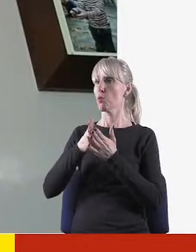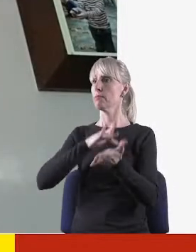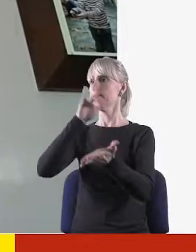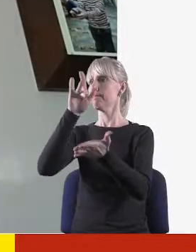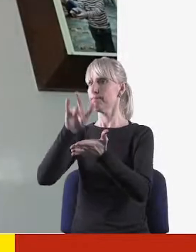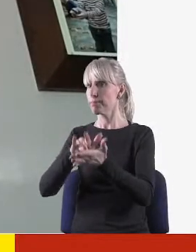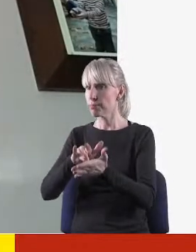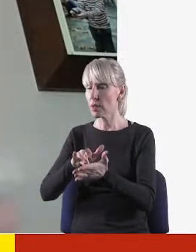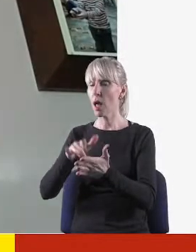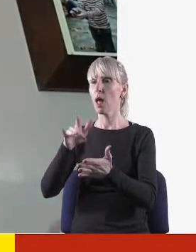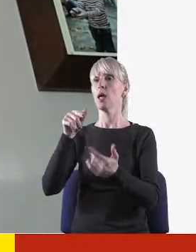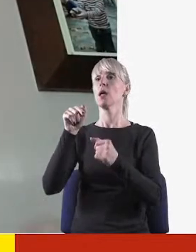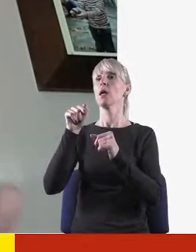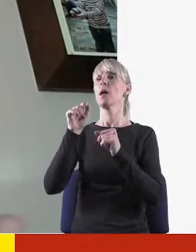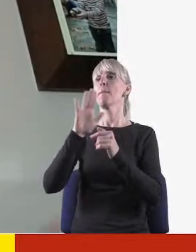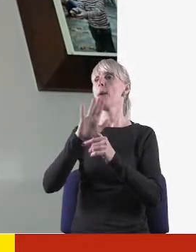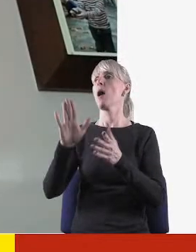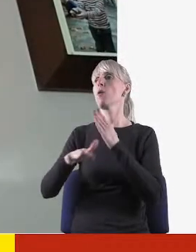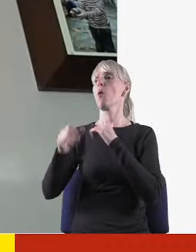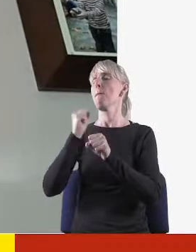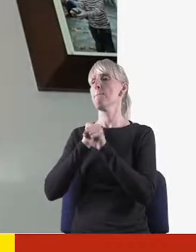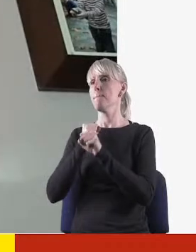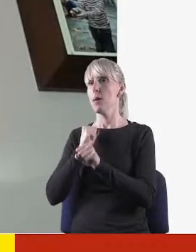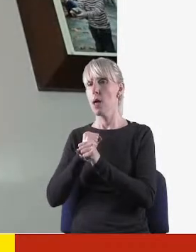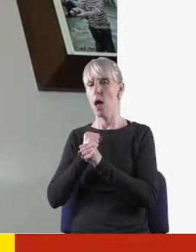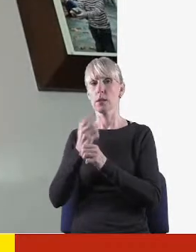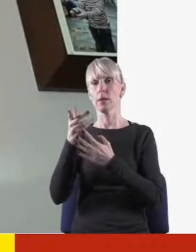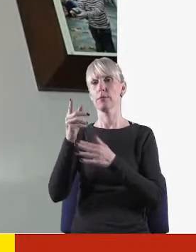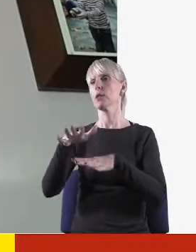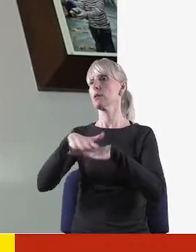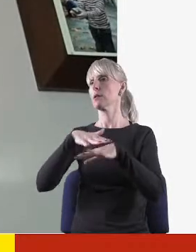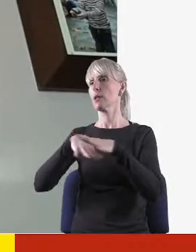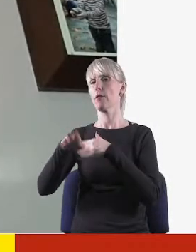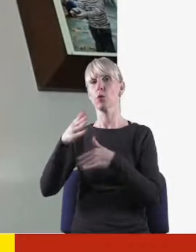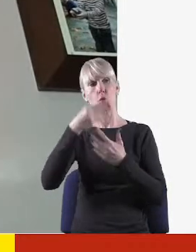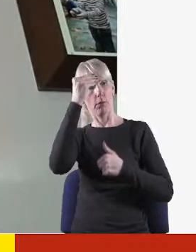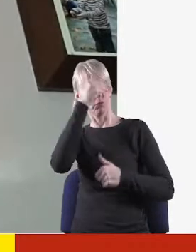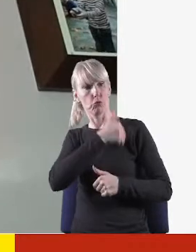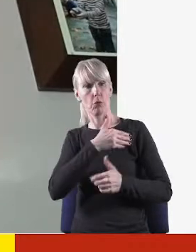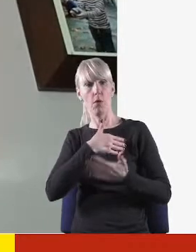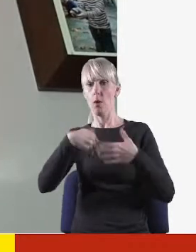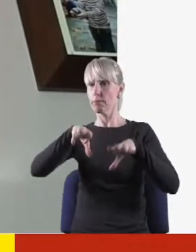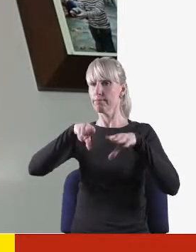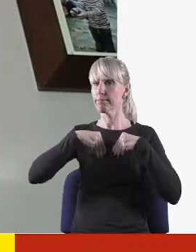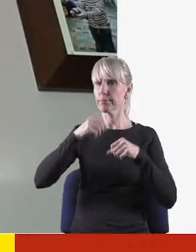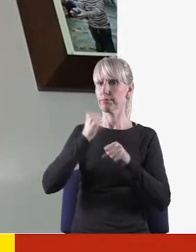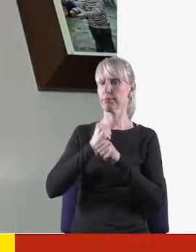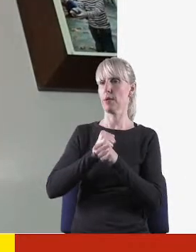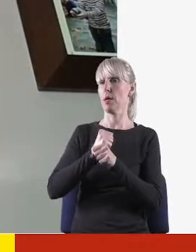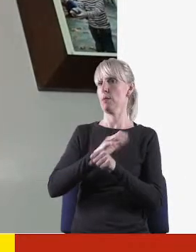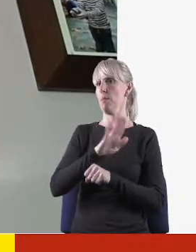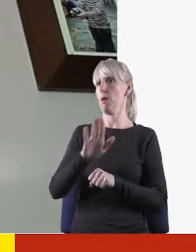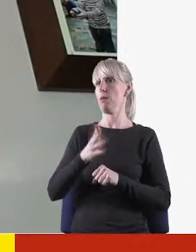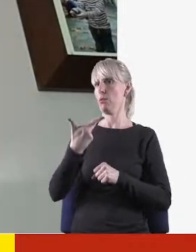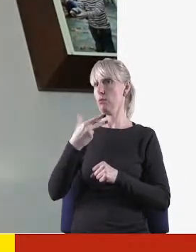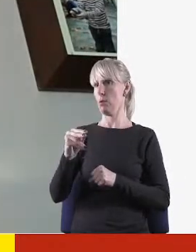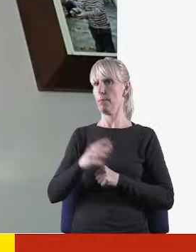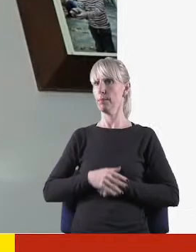określonych zawodach, w których w naszych szkołach te kwalifikacje zdobywają? Dziękuję